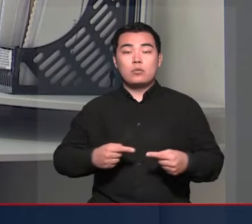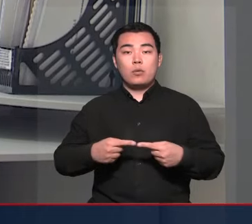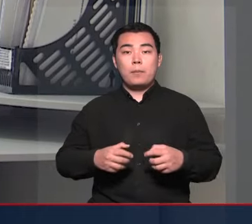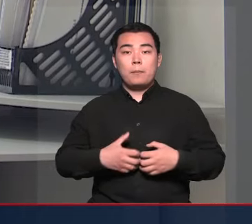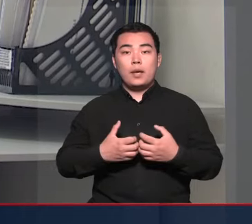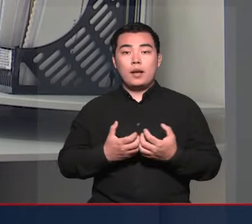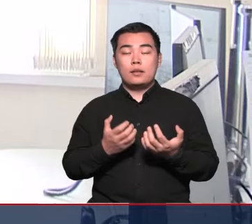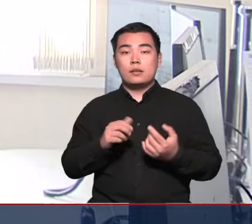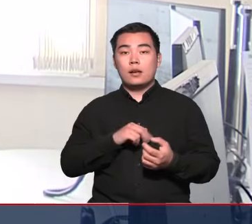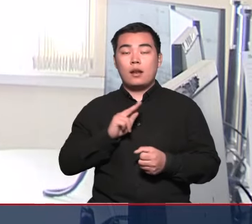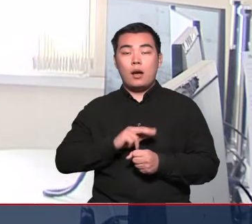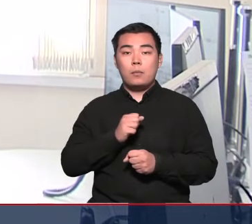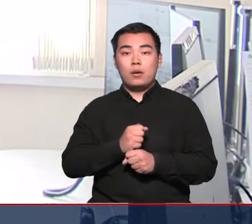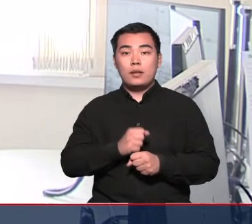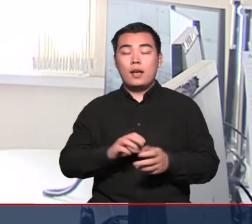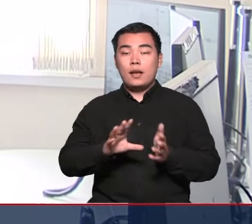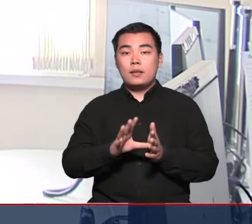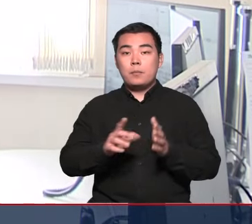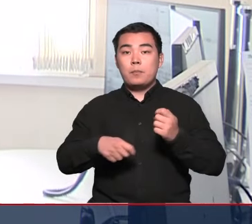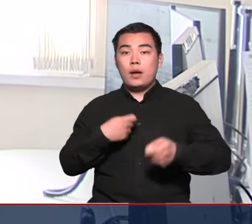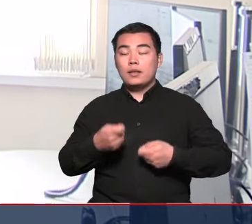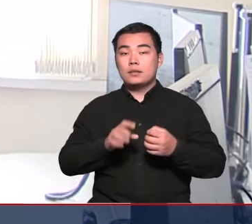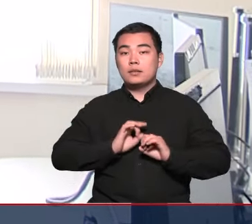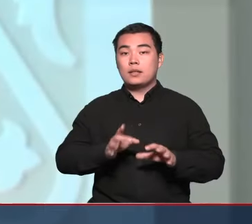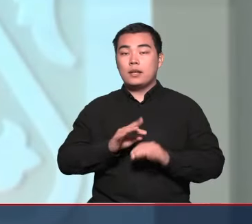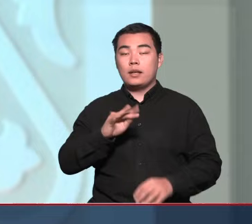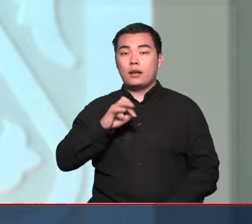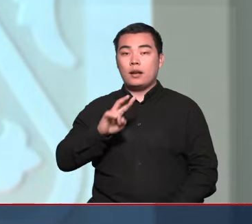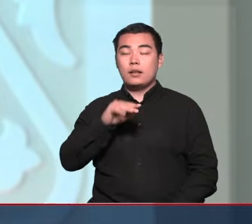механизм использования энергоресурсов, отмечают иранские эксперты.